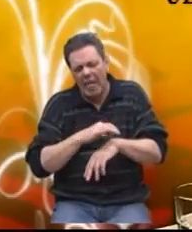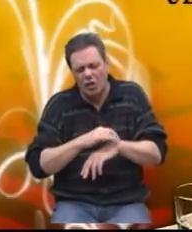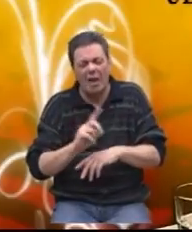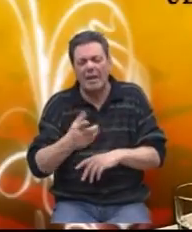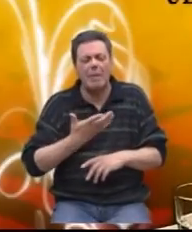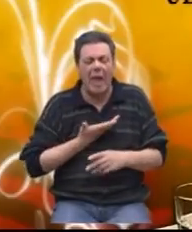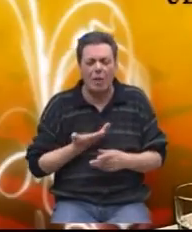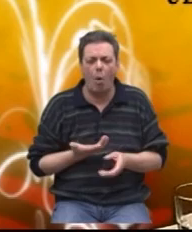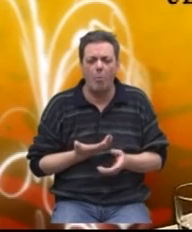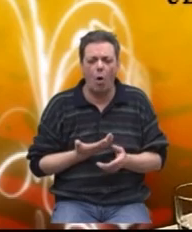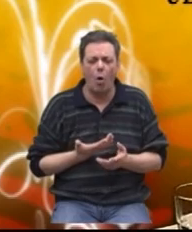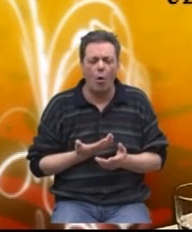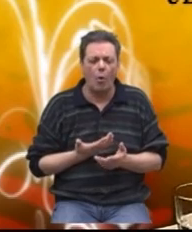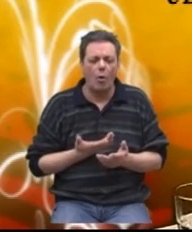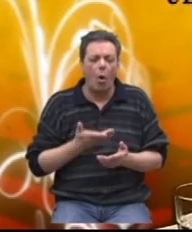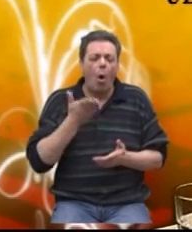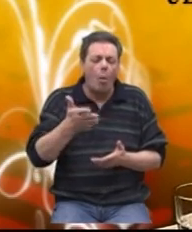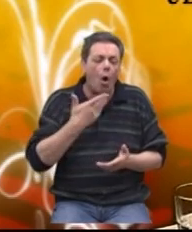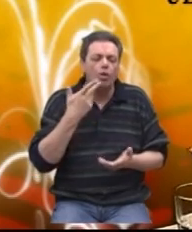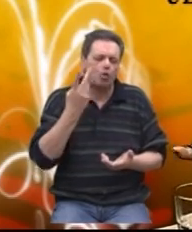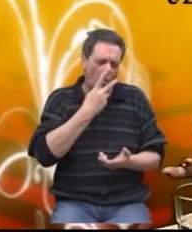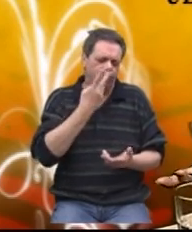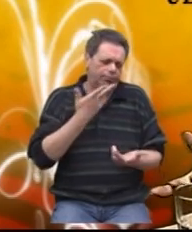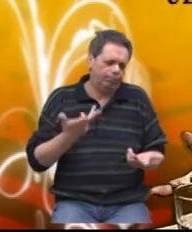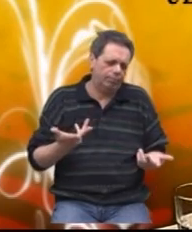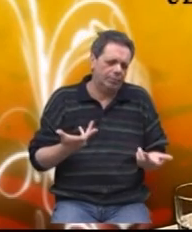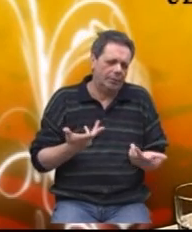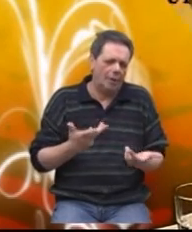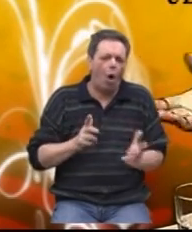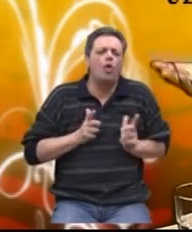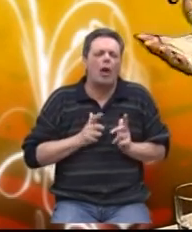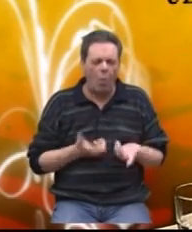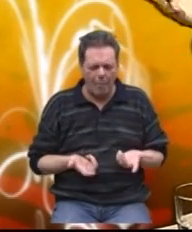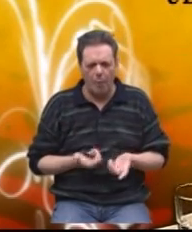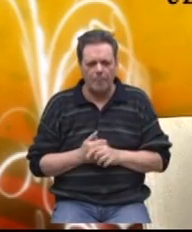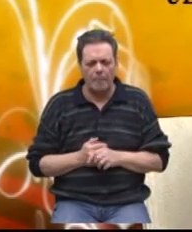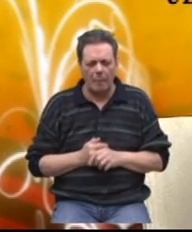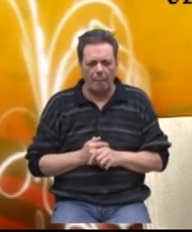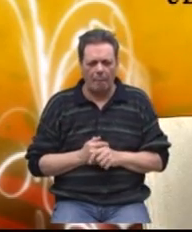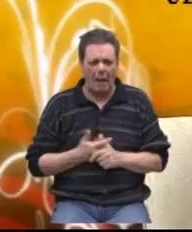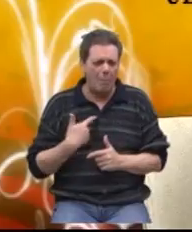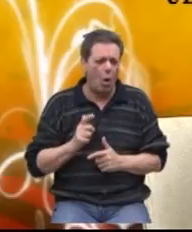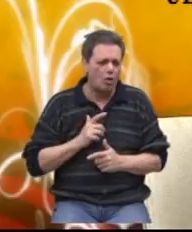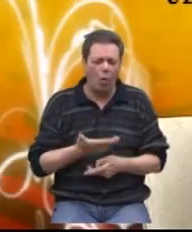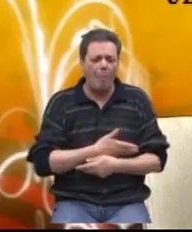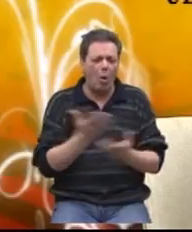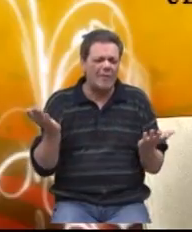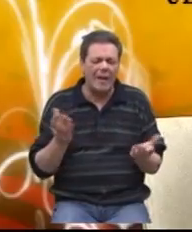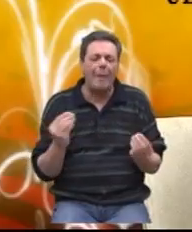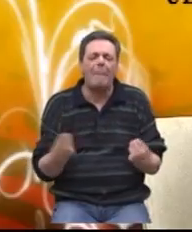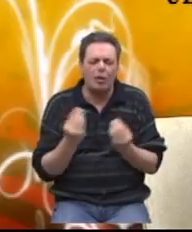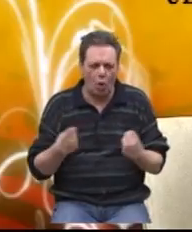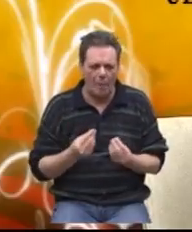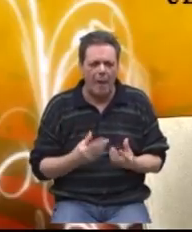određene što on očekuje? Jer mi svi očekujemo nešto i od vas i od liječnika i od vas, gospodin Jukica, uvijek